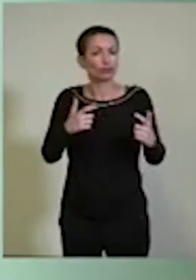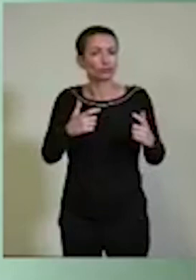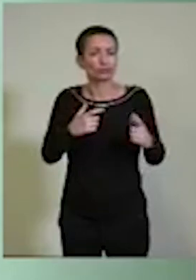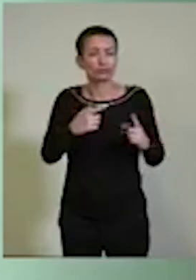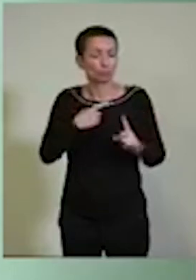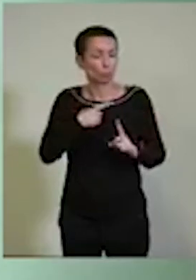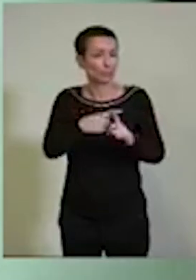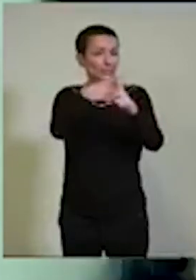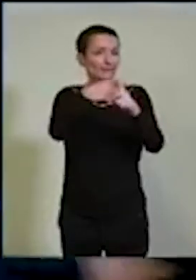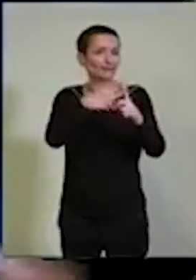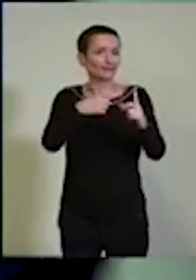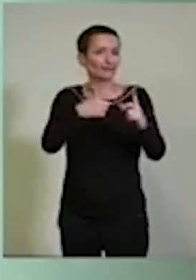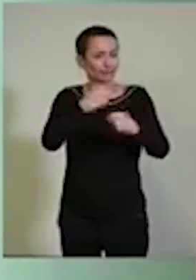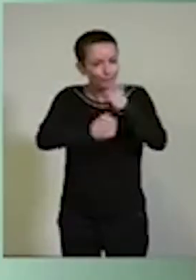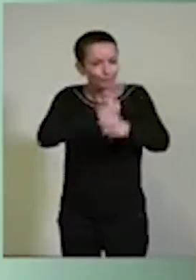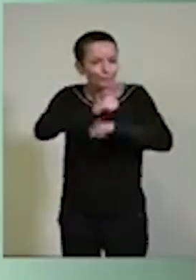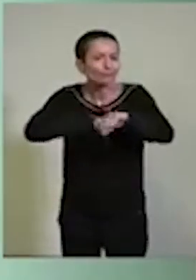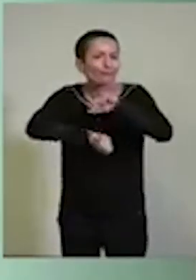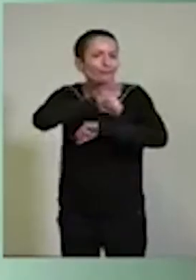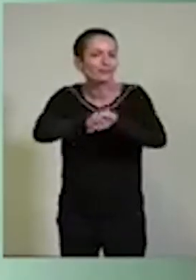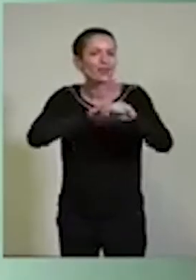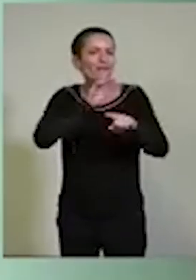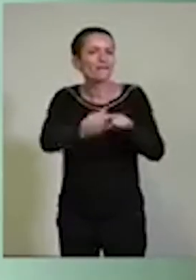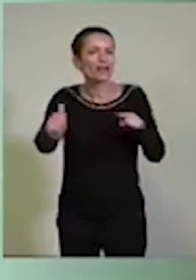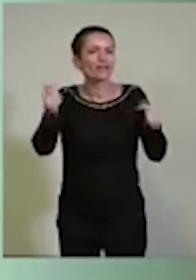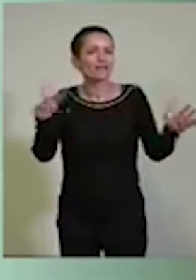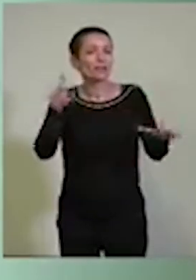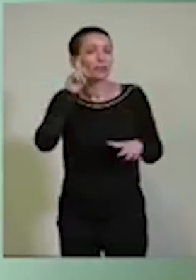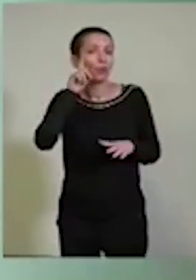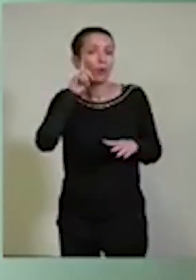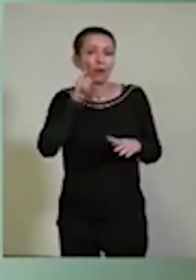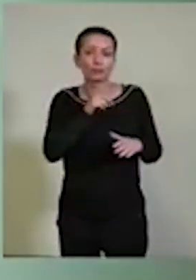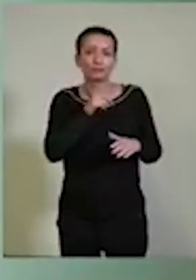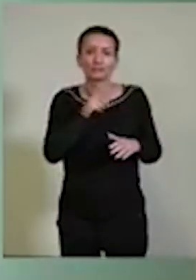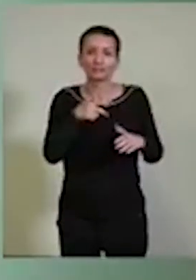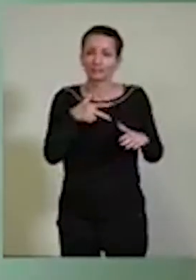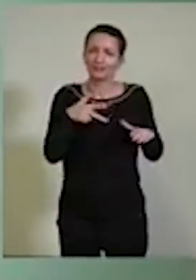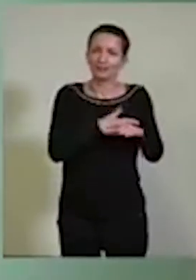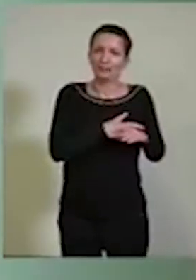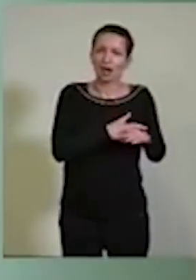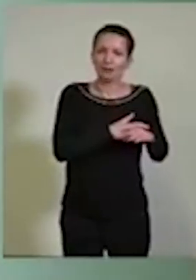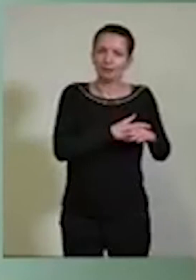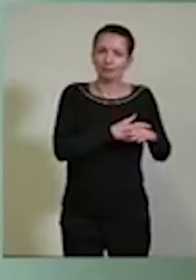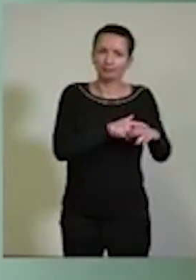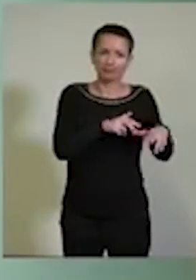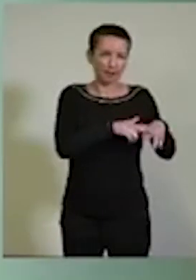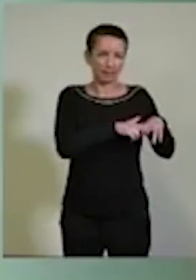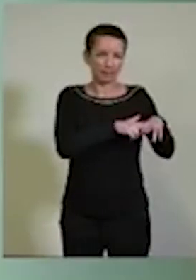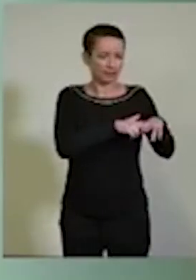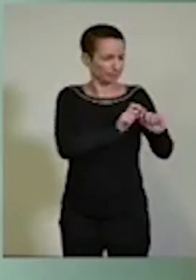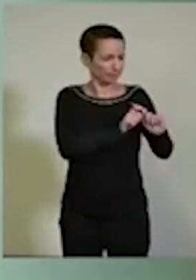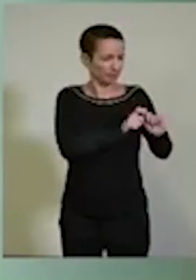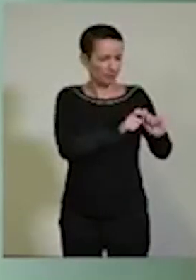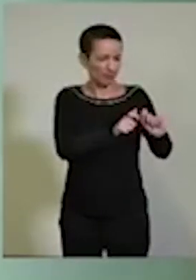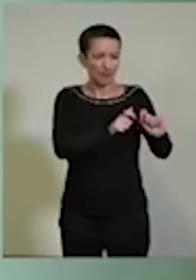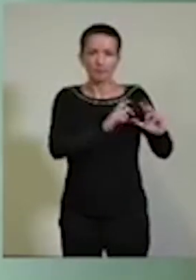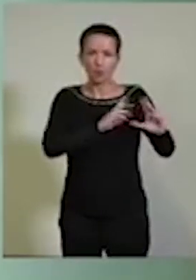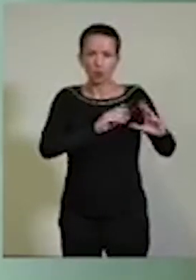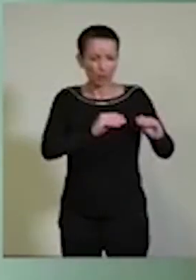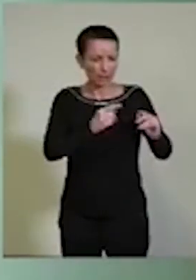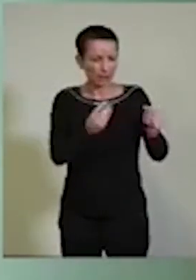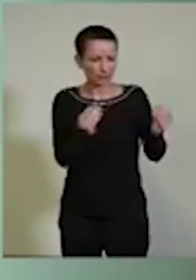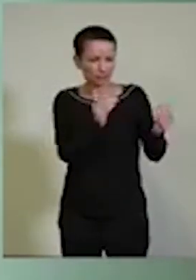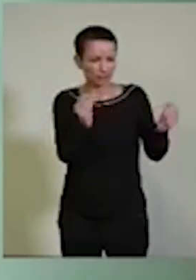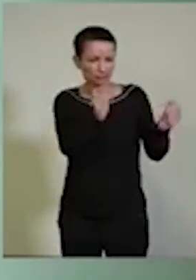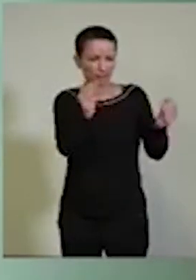été mis en œuvre, parce que ça nous permet de partir d'un point zéro aussi et d'avoir des états des lieux concrets. Et donc, pour